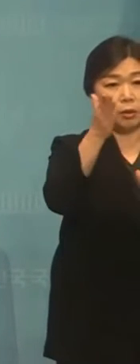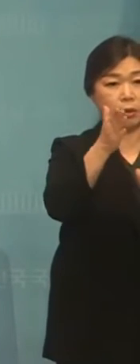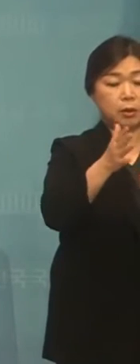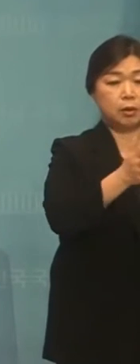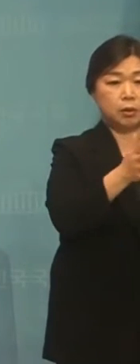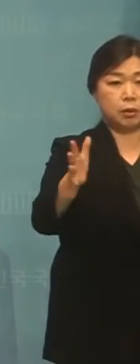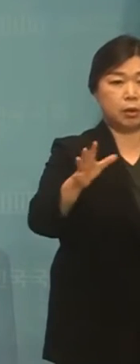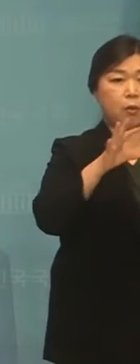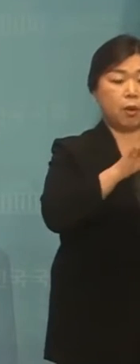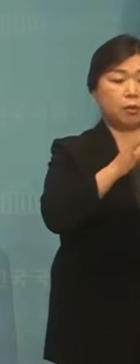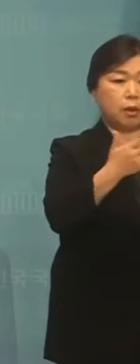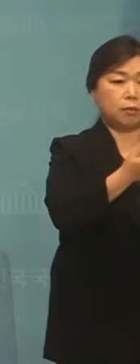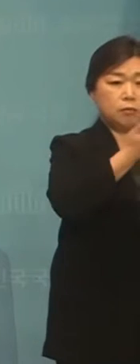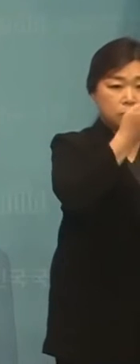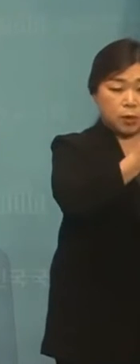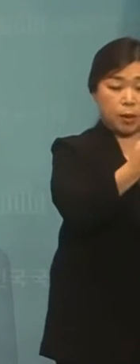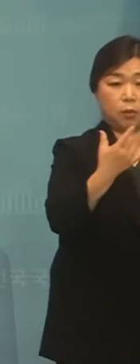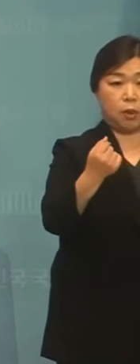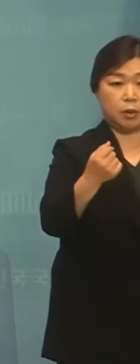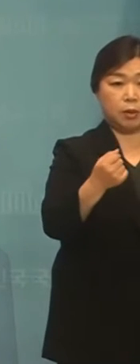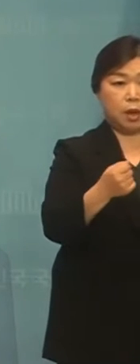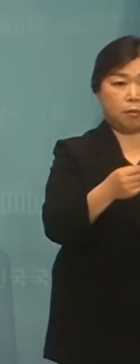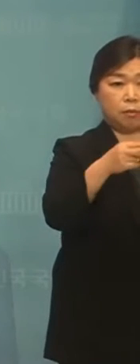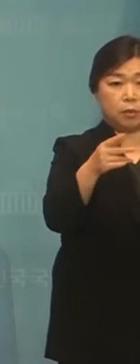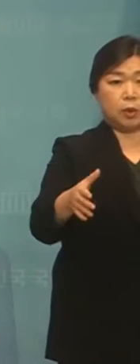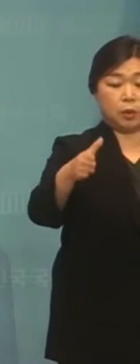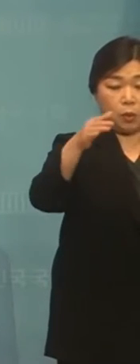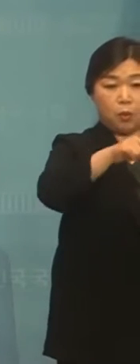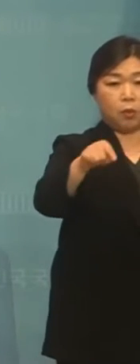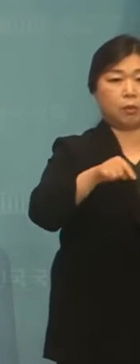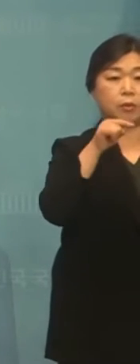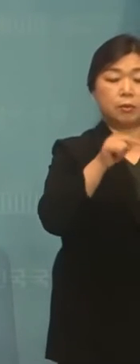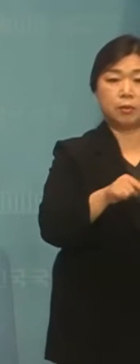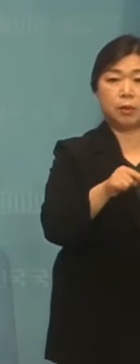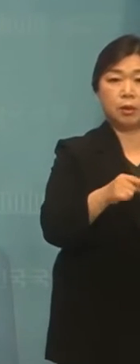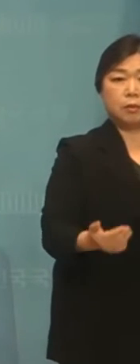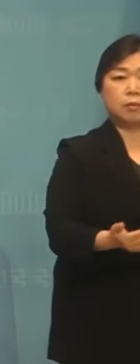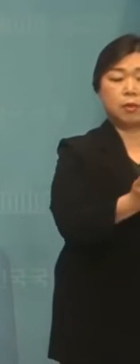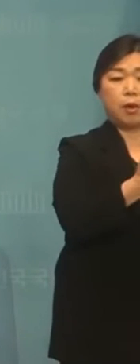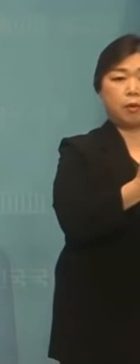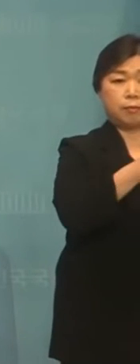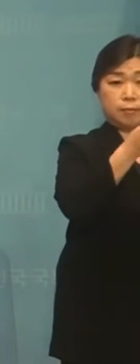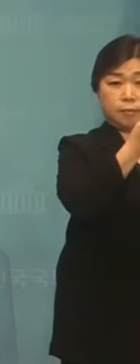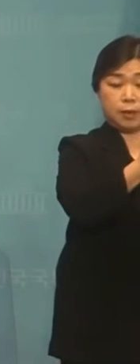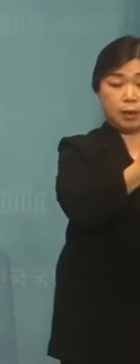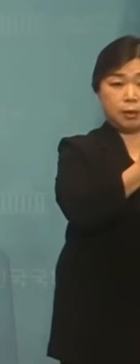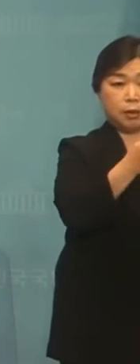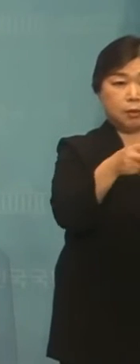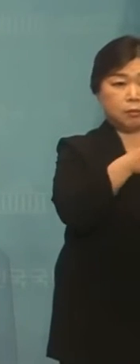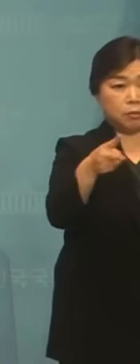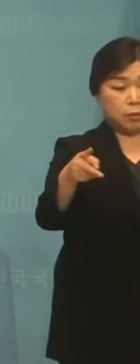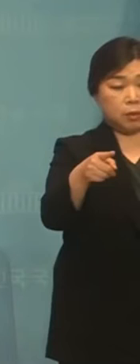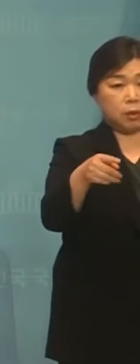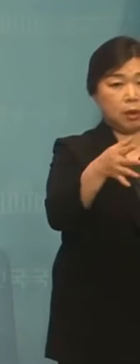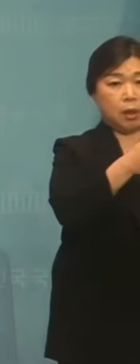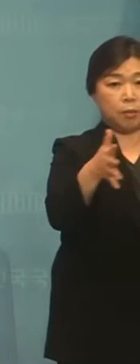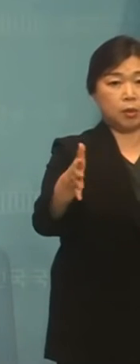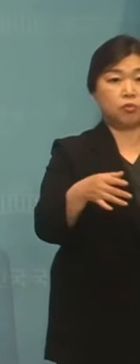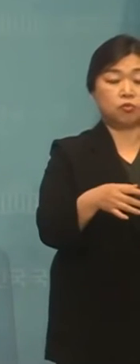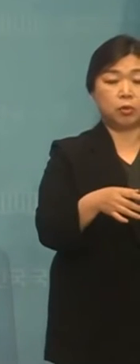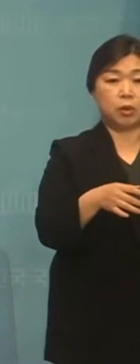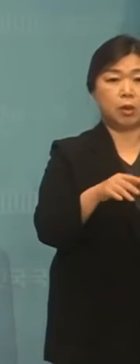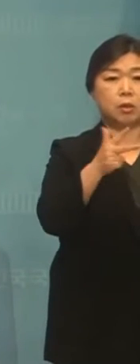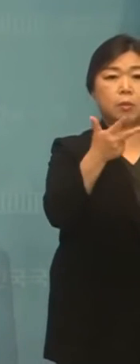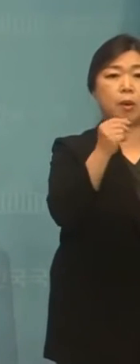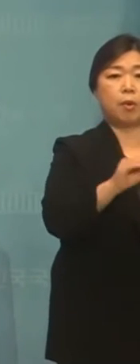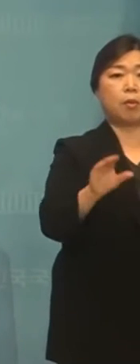LCT의 용의 눈이라고 불리는 비동 사무라인의 최고 로얄층 부채를 단돈 700만